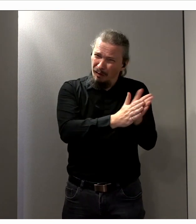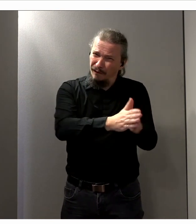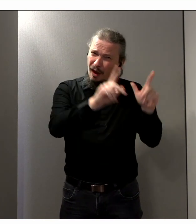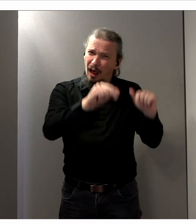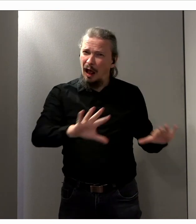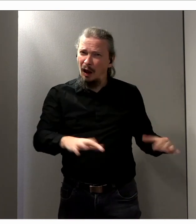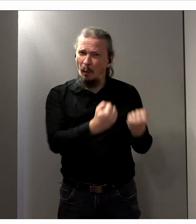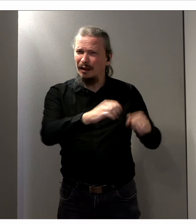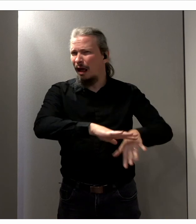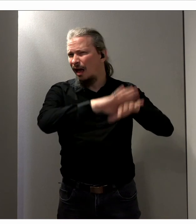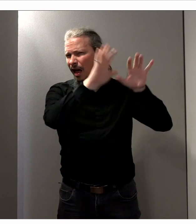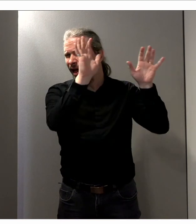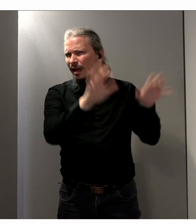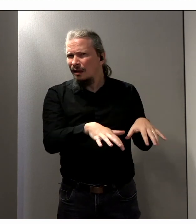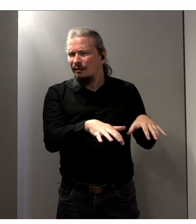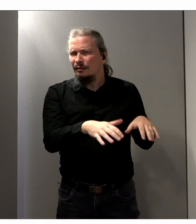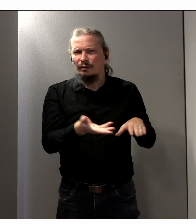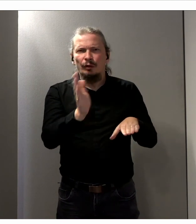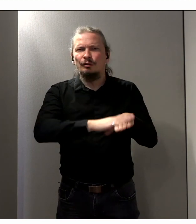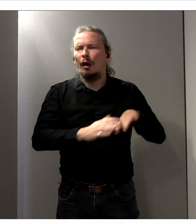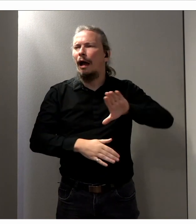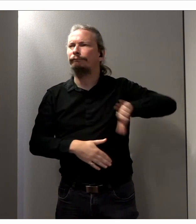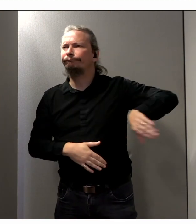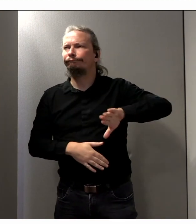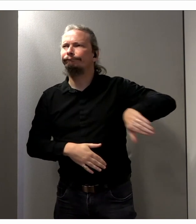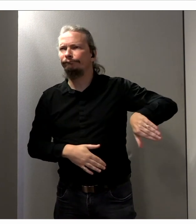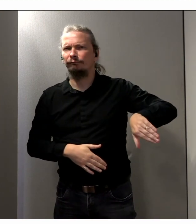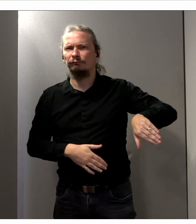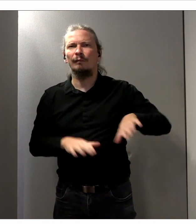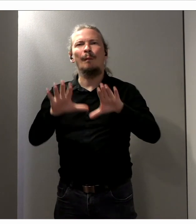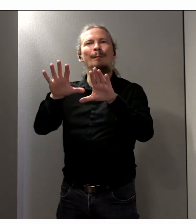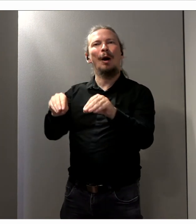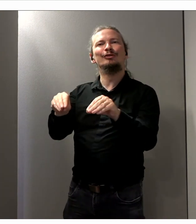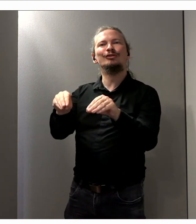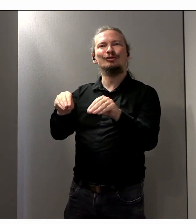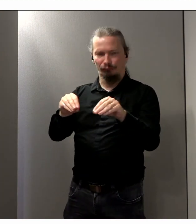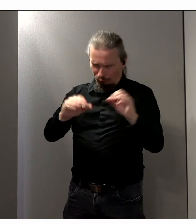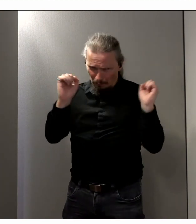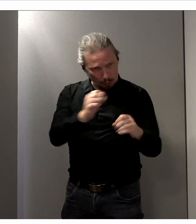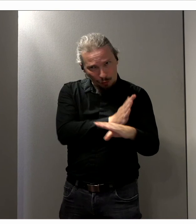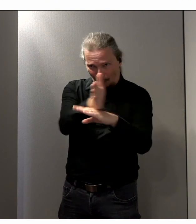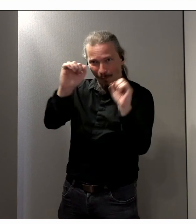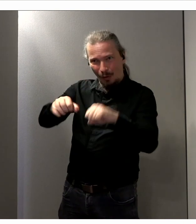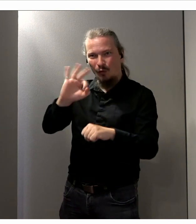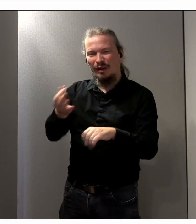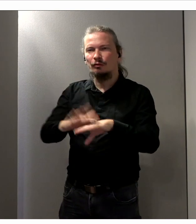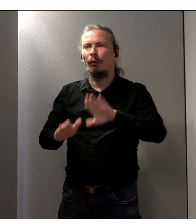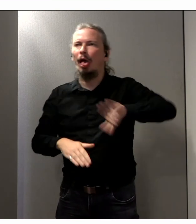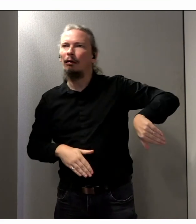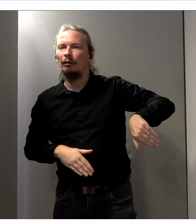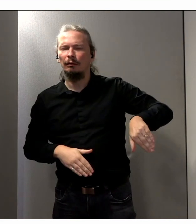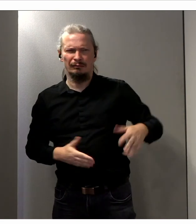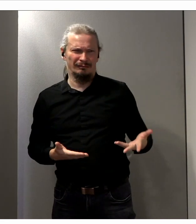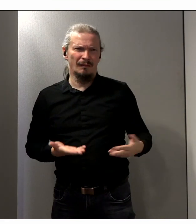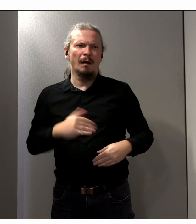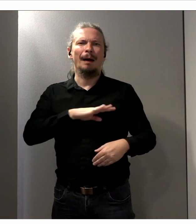de compétences, elles se retrouvent mises à l'écart des postes auxquels elles pouvaient prétendre, simplement parce